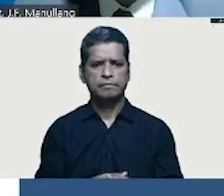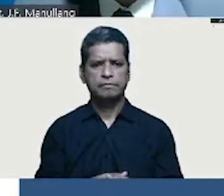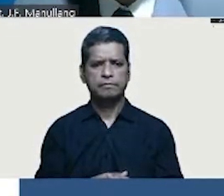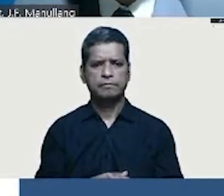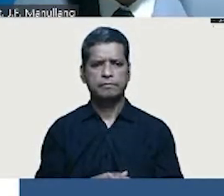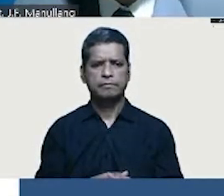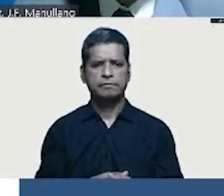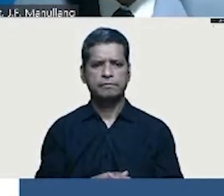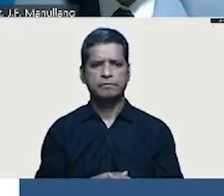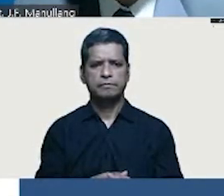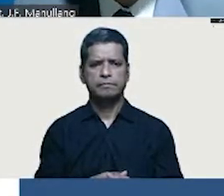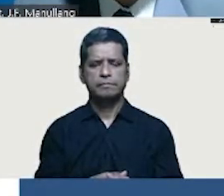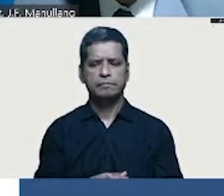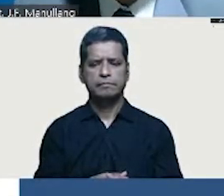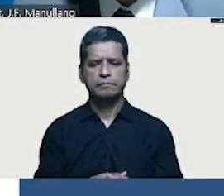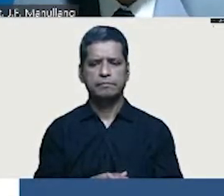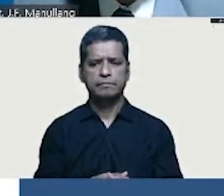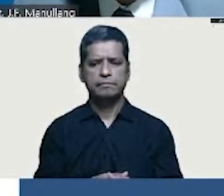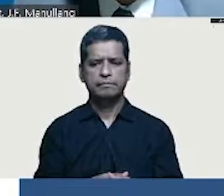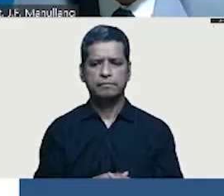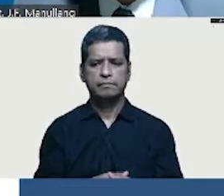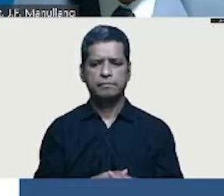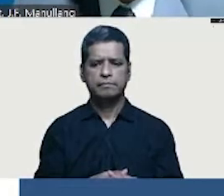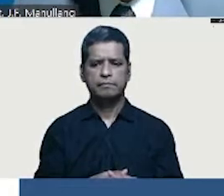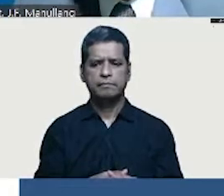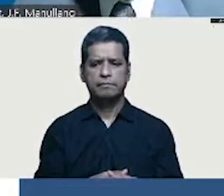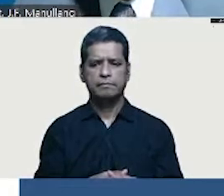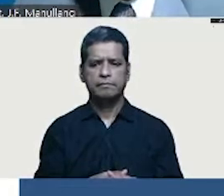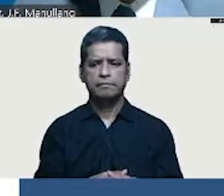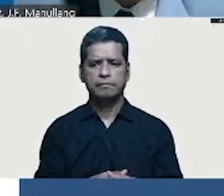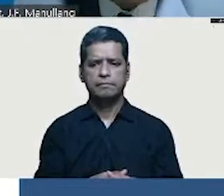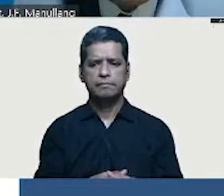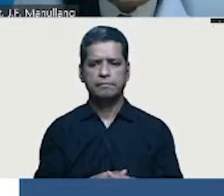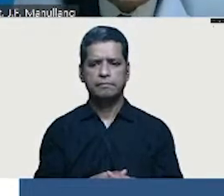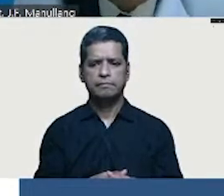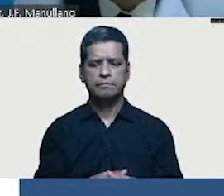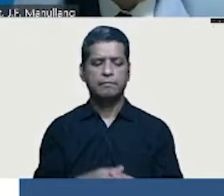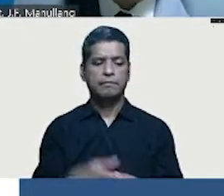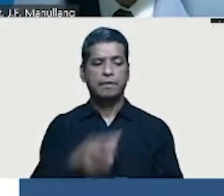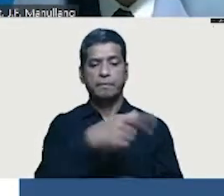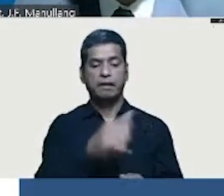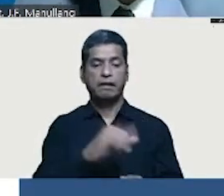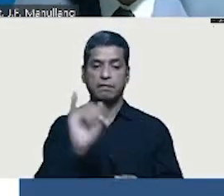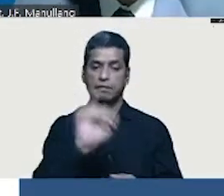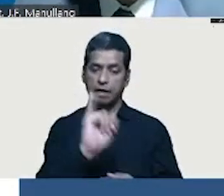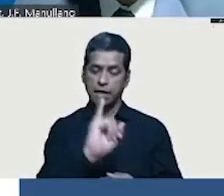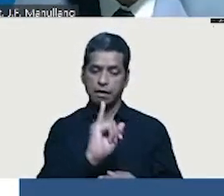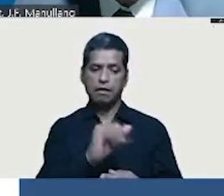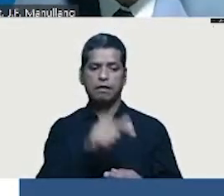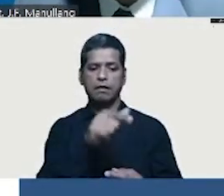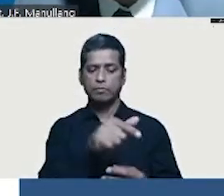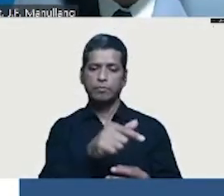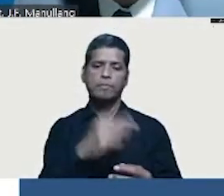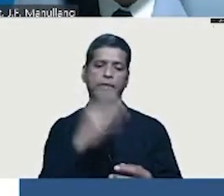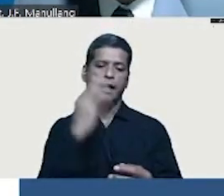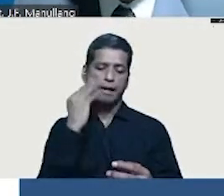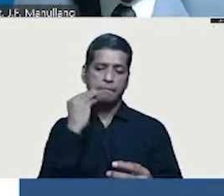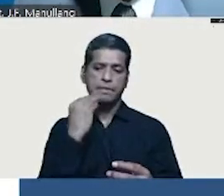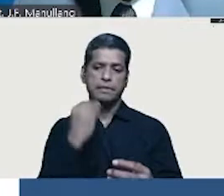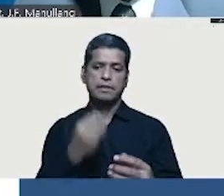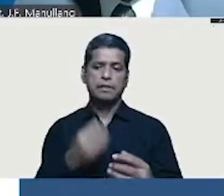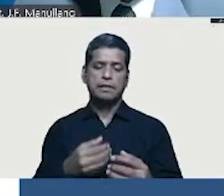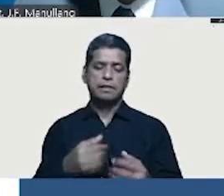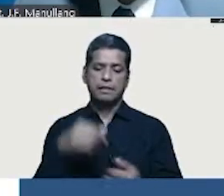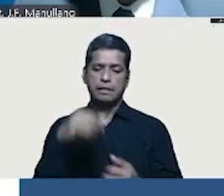karena ia menerima hidup kekal Mereka menerima perhentian kekal dan sebagai lawan dari perhatian kekal adalah